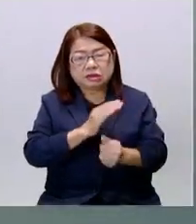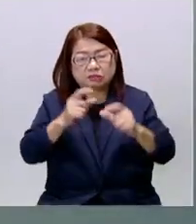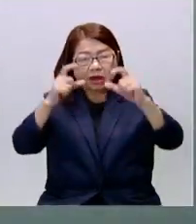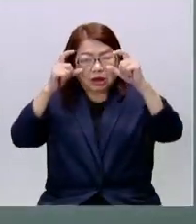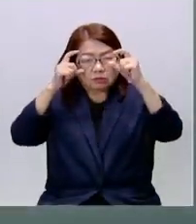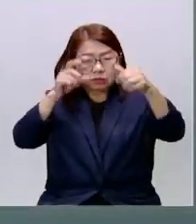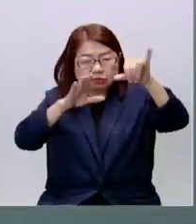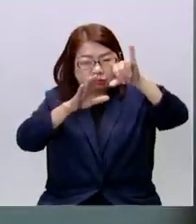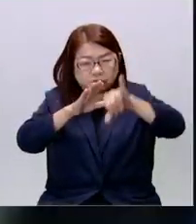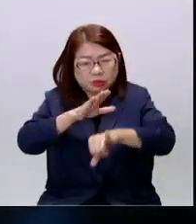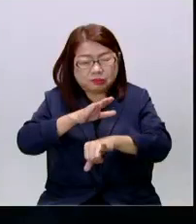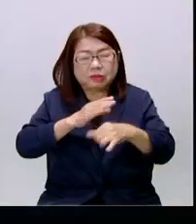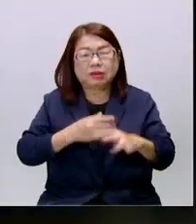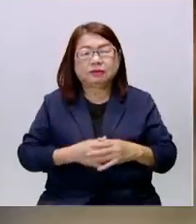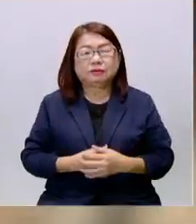าก